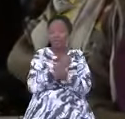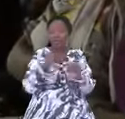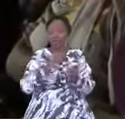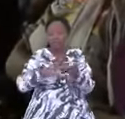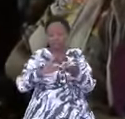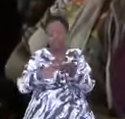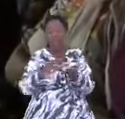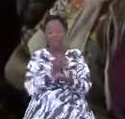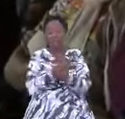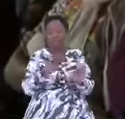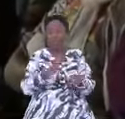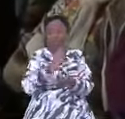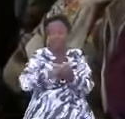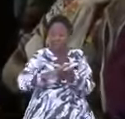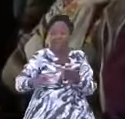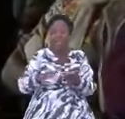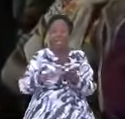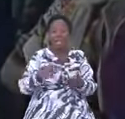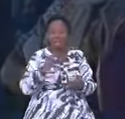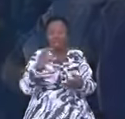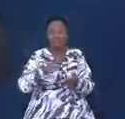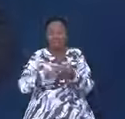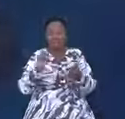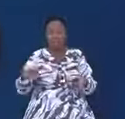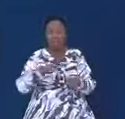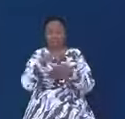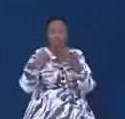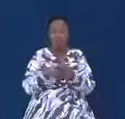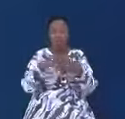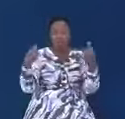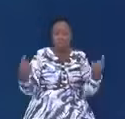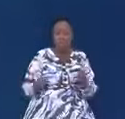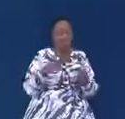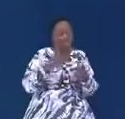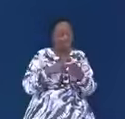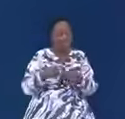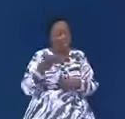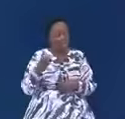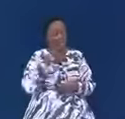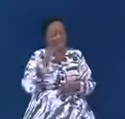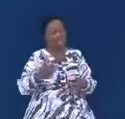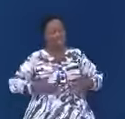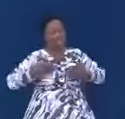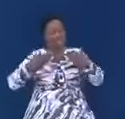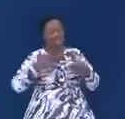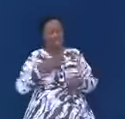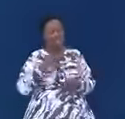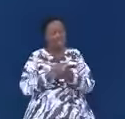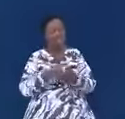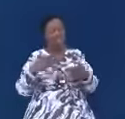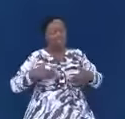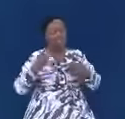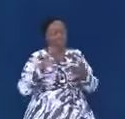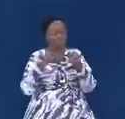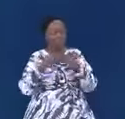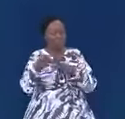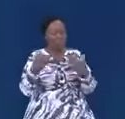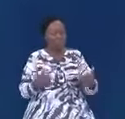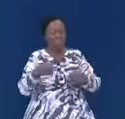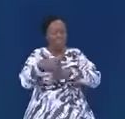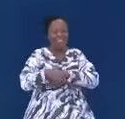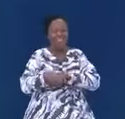les transgressions effaçait ya la joie et cette joie viendra à toi la joie